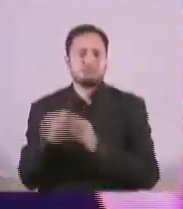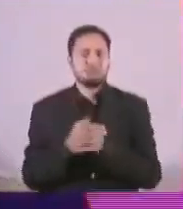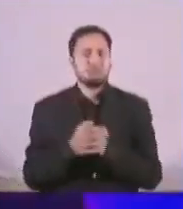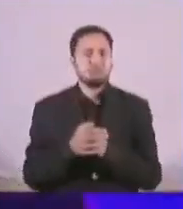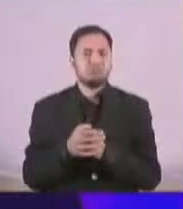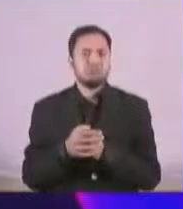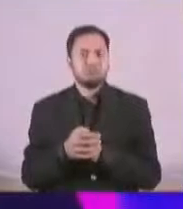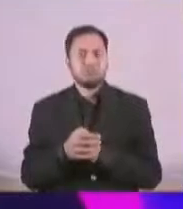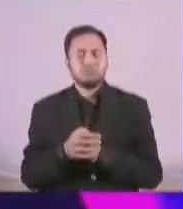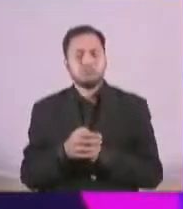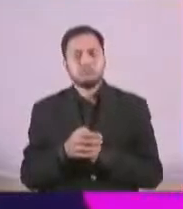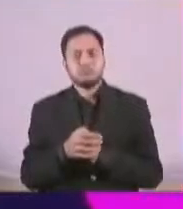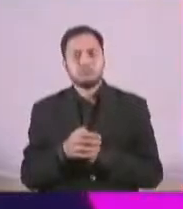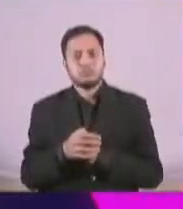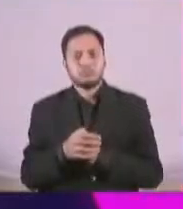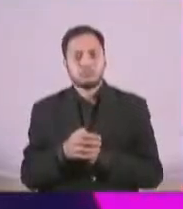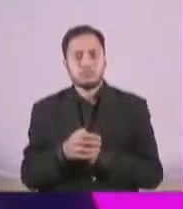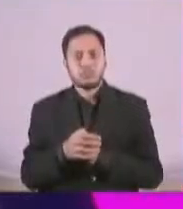Baik, terima kasih.